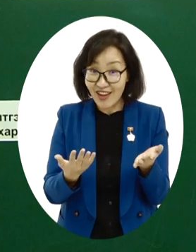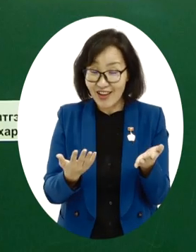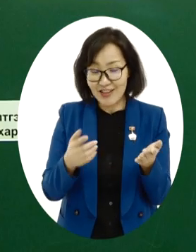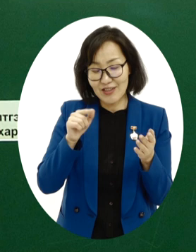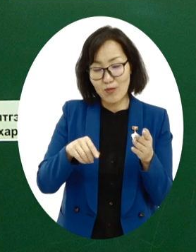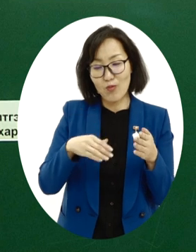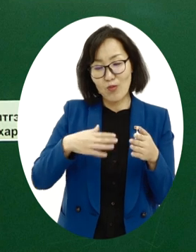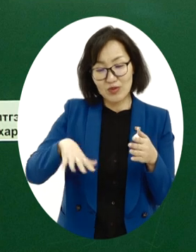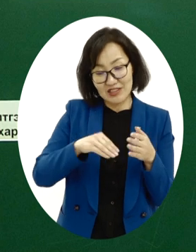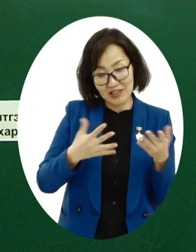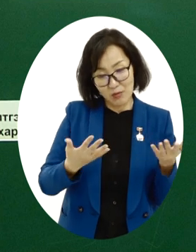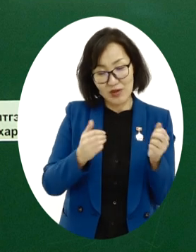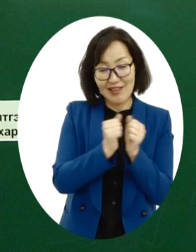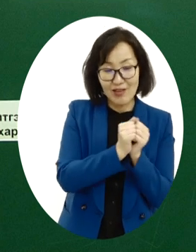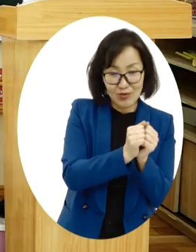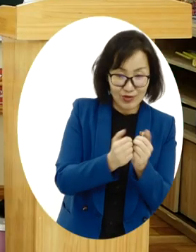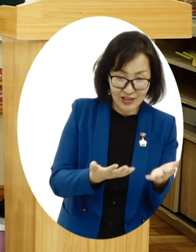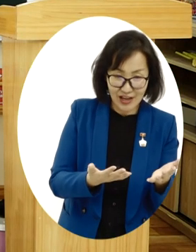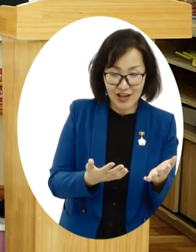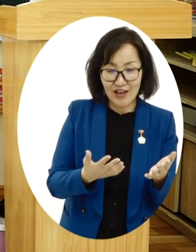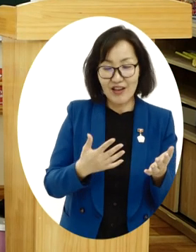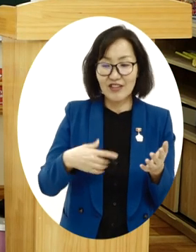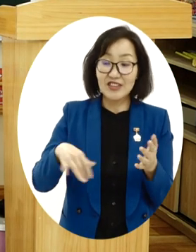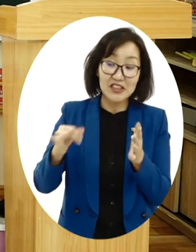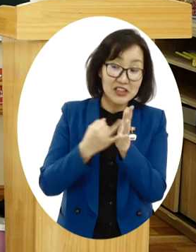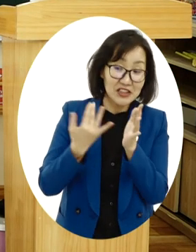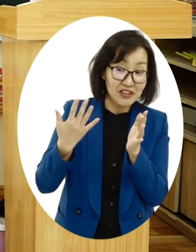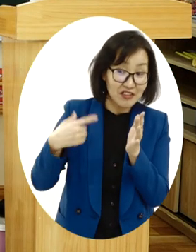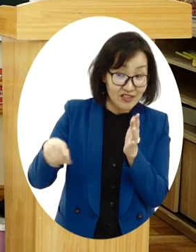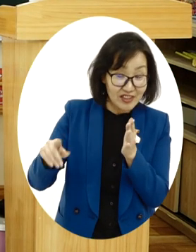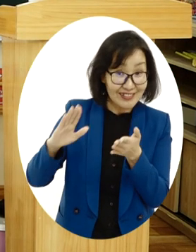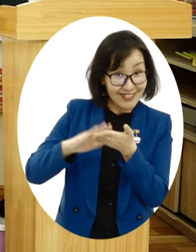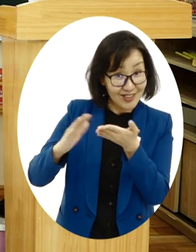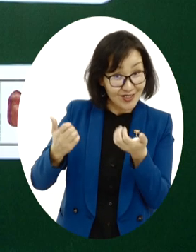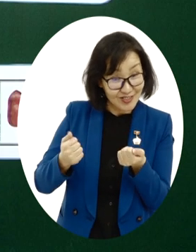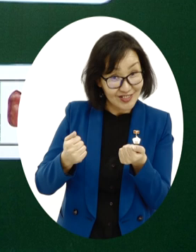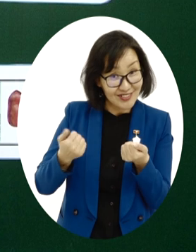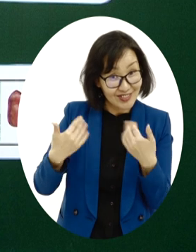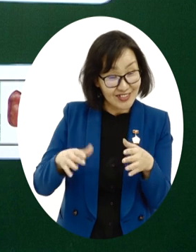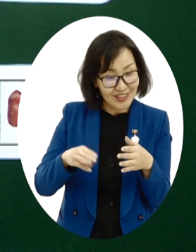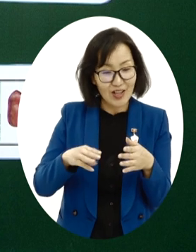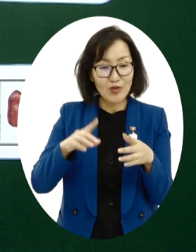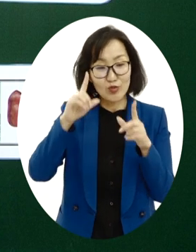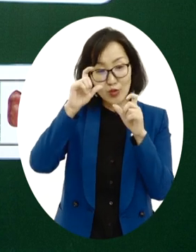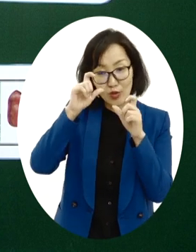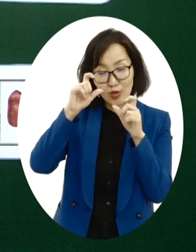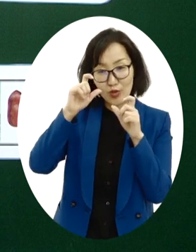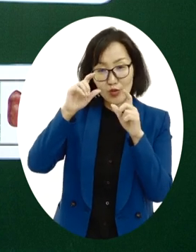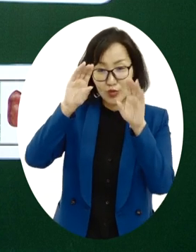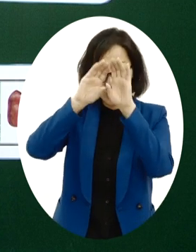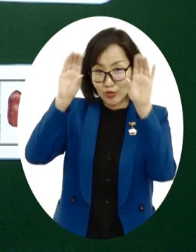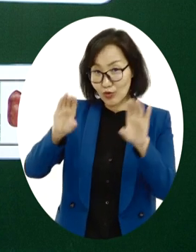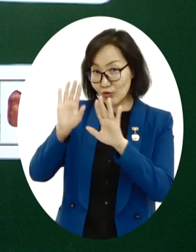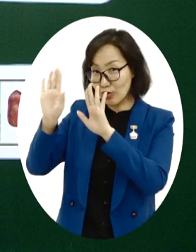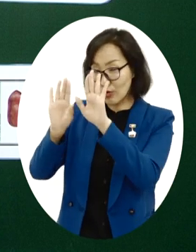бусдаа найзуудтай бүгдээрээ хамтдаа цээчийн хүсэлтэнд найз маань илтгэлээ танилцууллаа. Зураг дүрсийг самбарт байрлуулах та